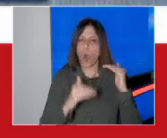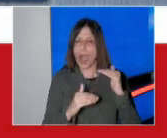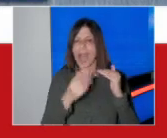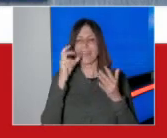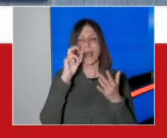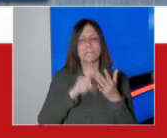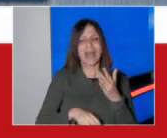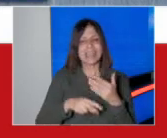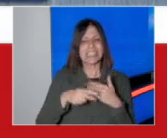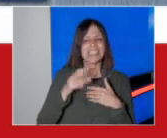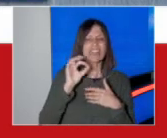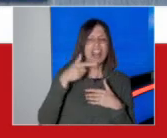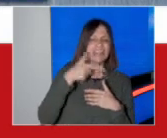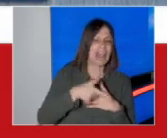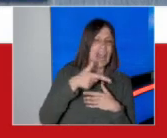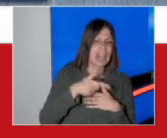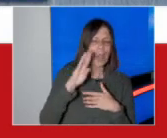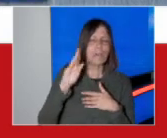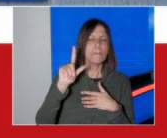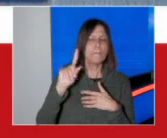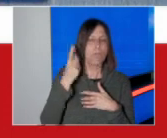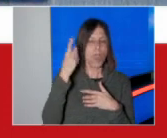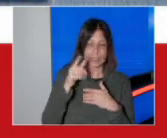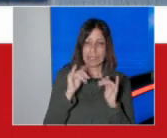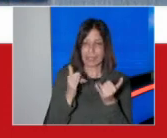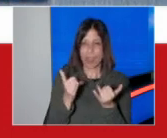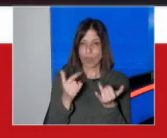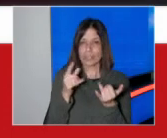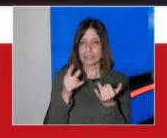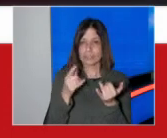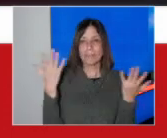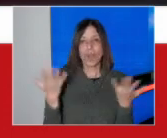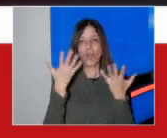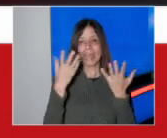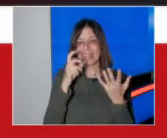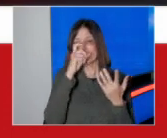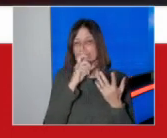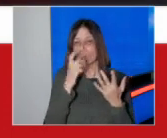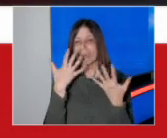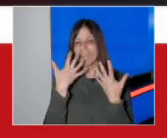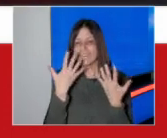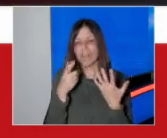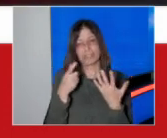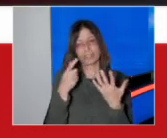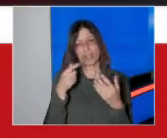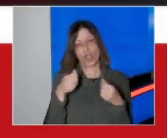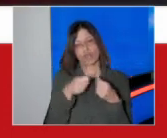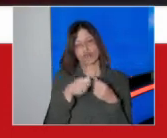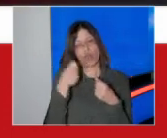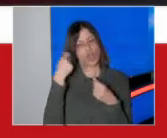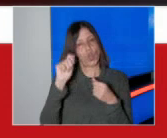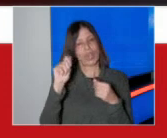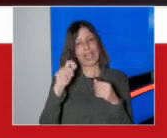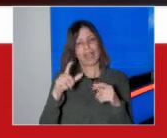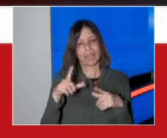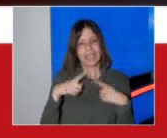הבלו על הדלק, האם זה משהו שהוא נכון? זה נכון שזה מעודד זיהום אוויר, אבל זה נוגע מאוד ליוקר המחיה, אגב, לא רק לנהיגה